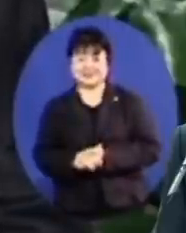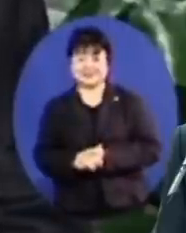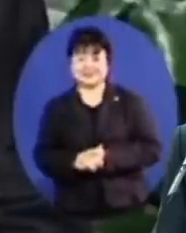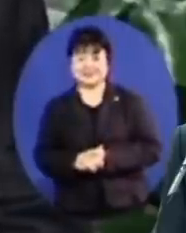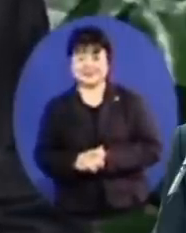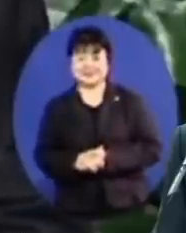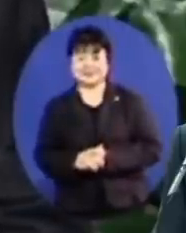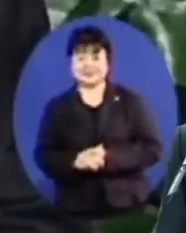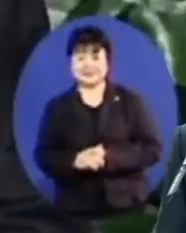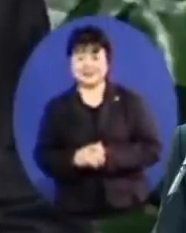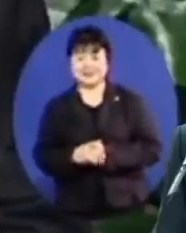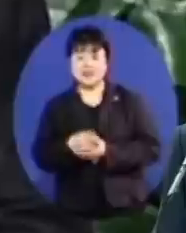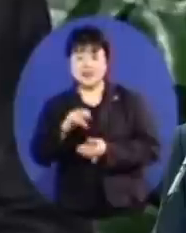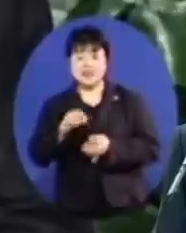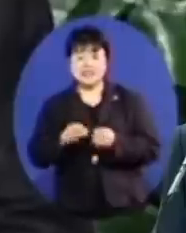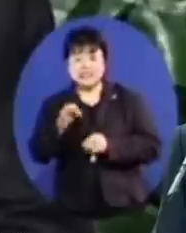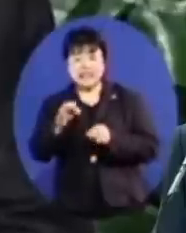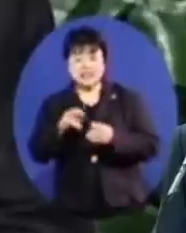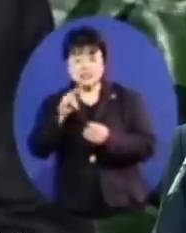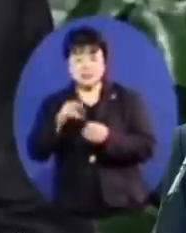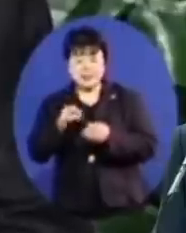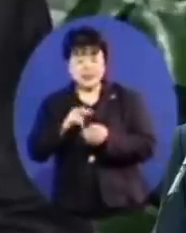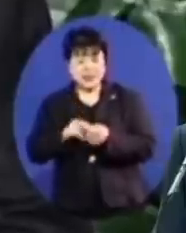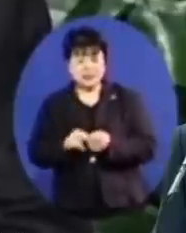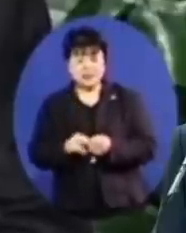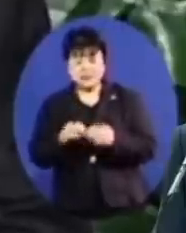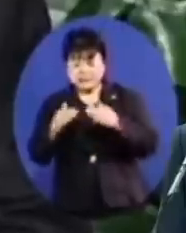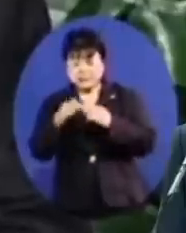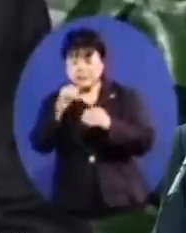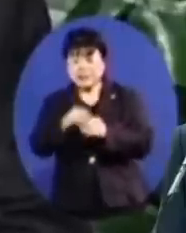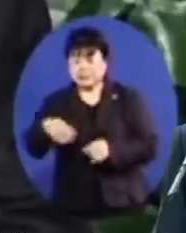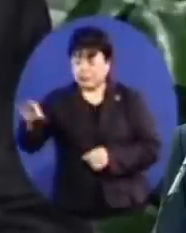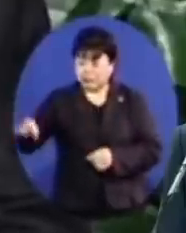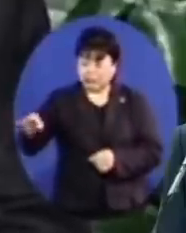상점에서 파는 것이 아닙니다. 집에서 만드는 형편없는 보리떡